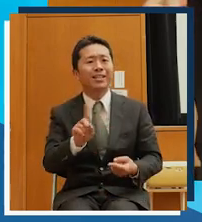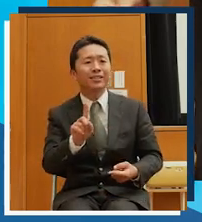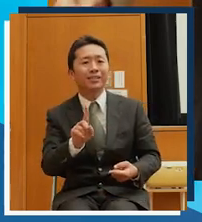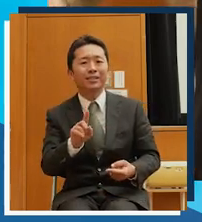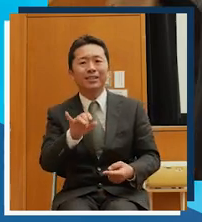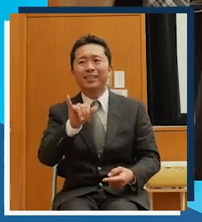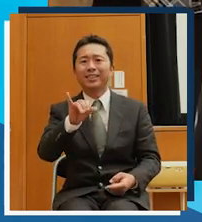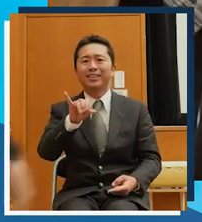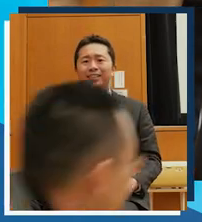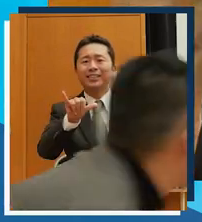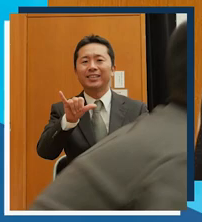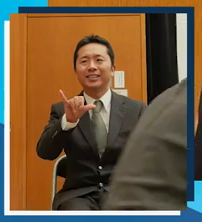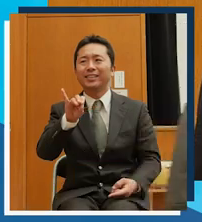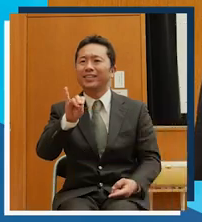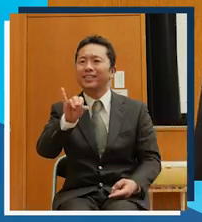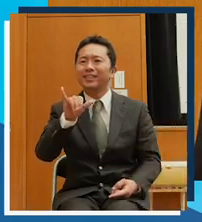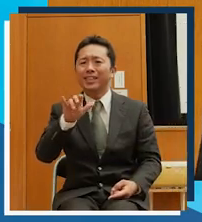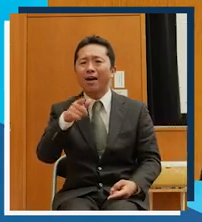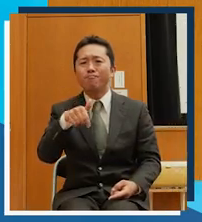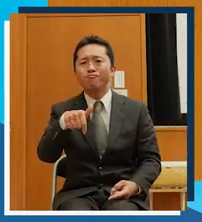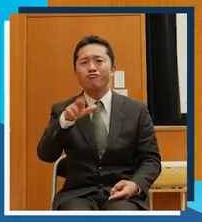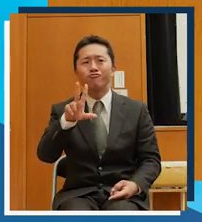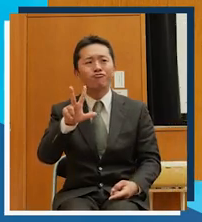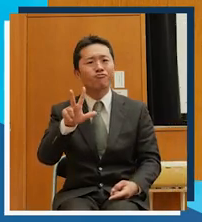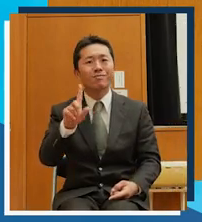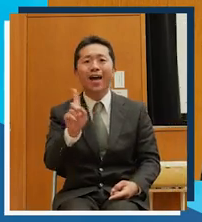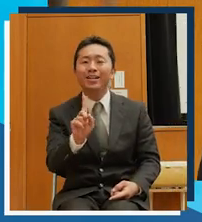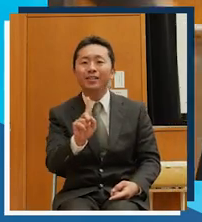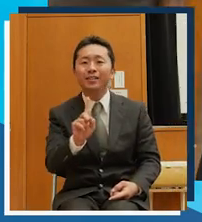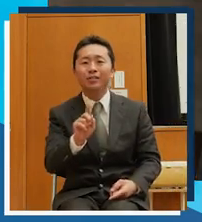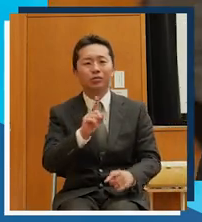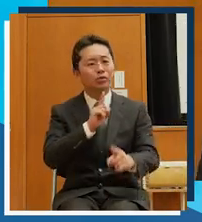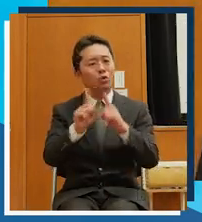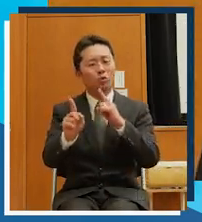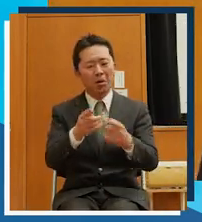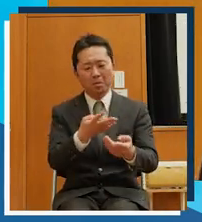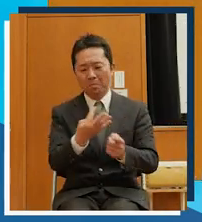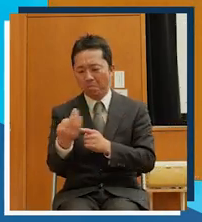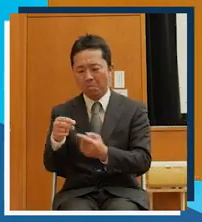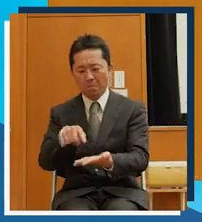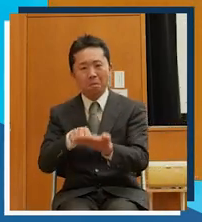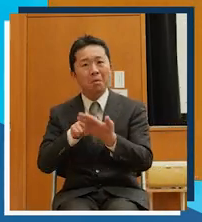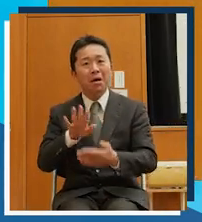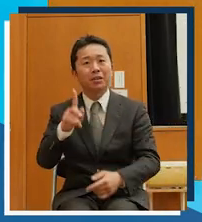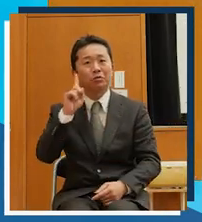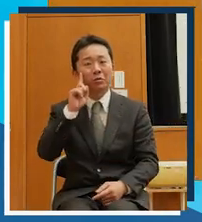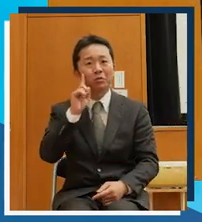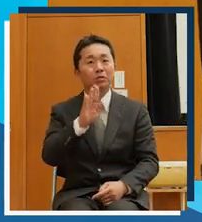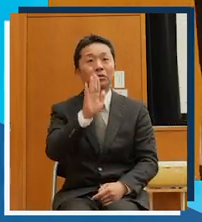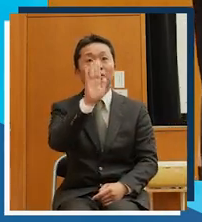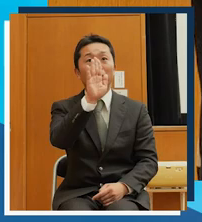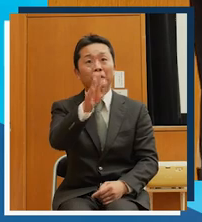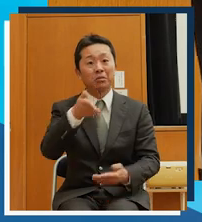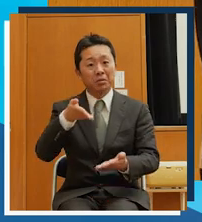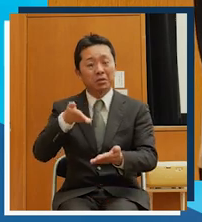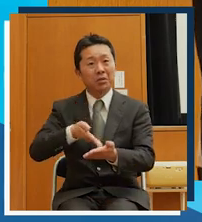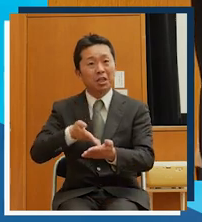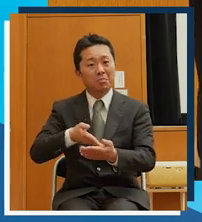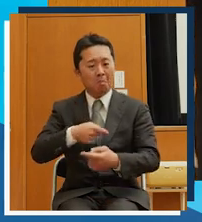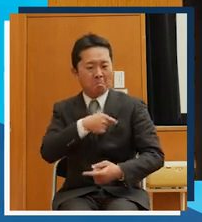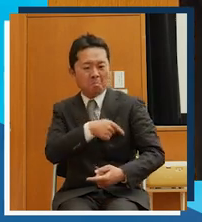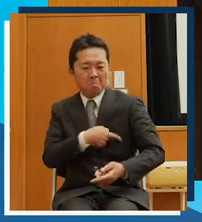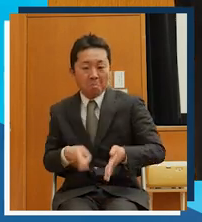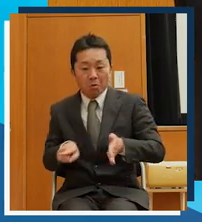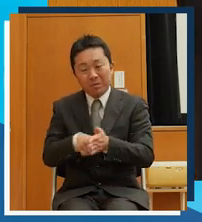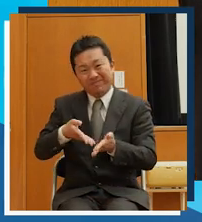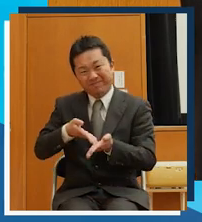チャンプルってなんだとかですねいっぱいそういう分からない単語がたくさん出てきたと思うんですよねでまたその後ににたくさんご説明を本当に熱意を持って